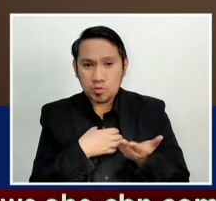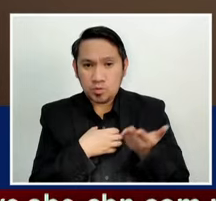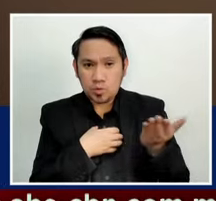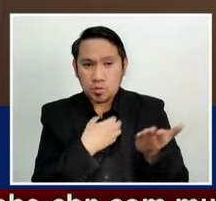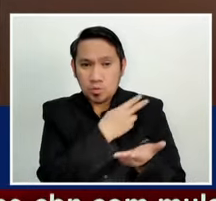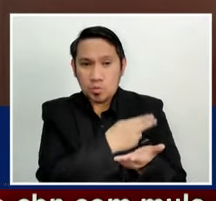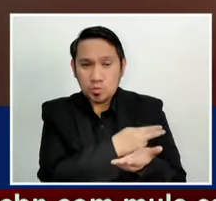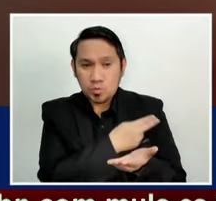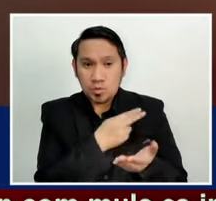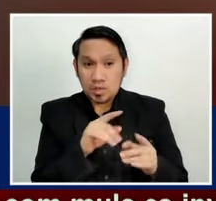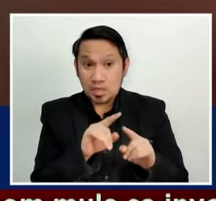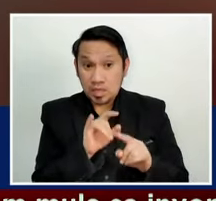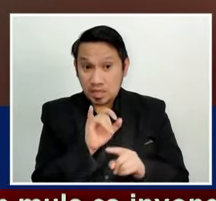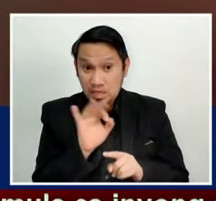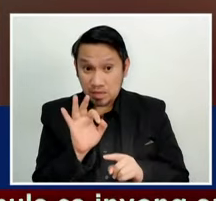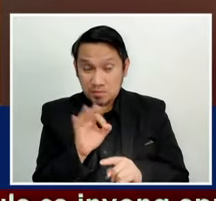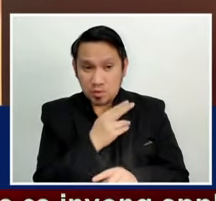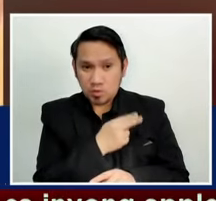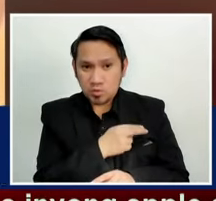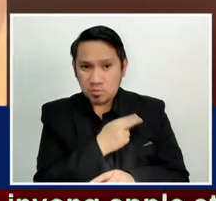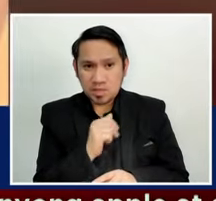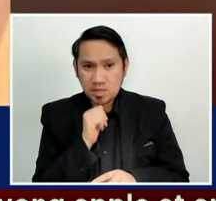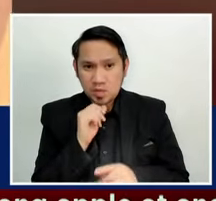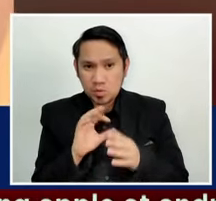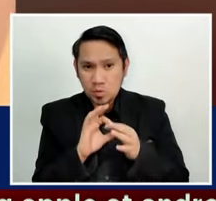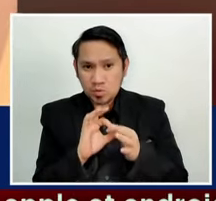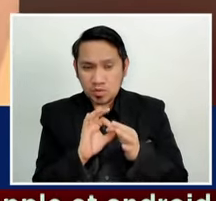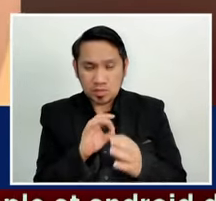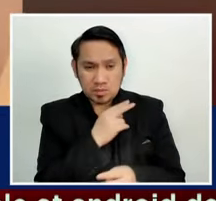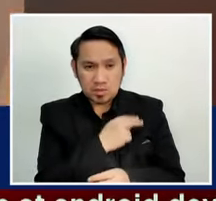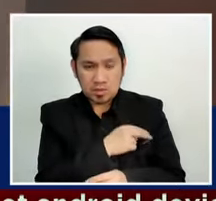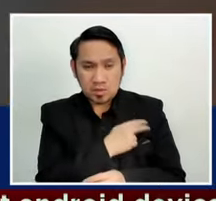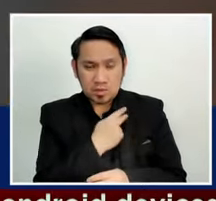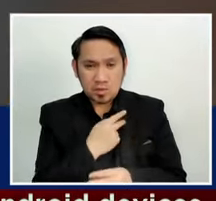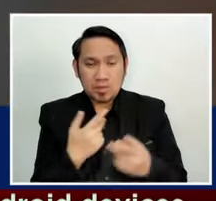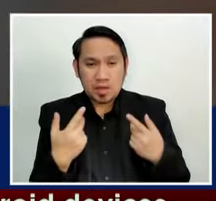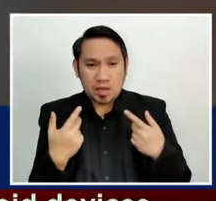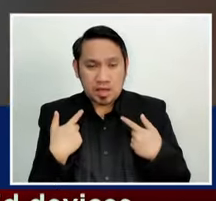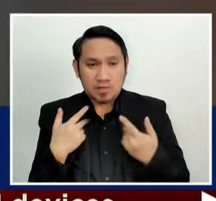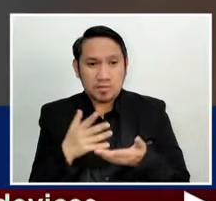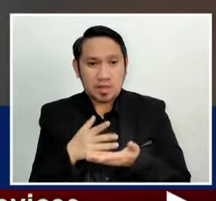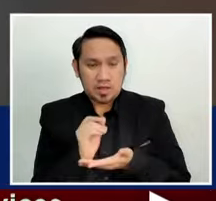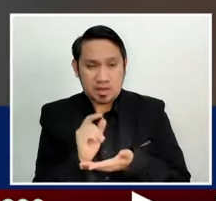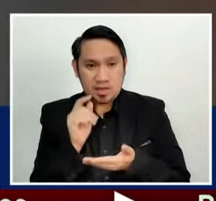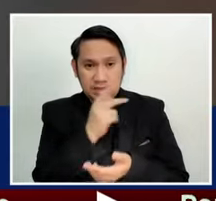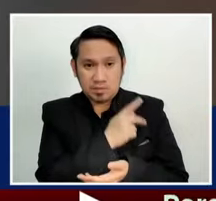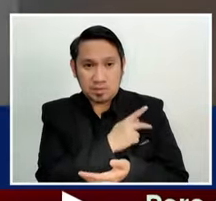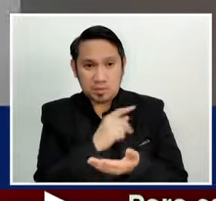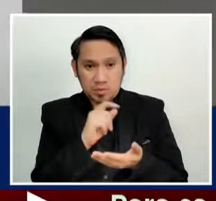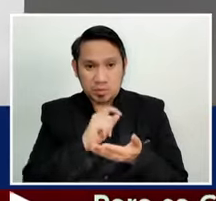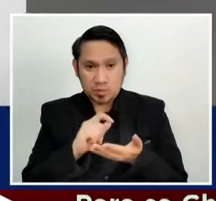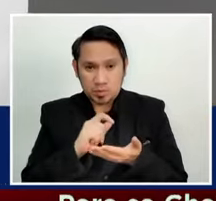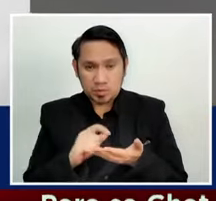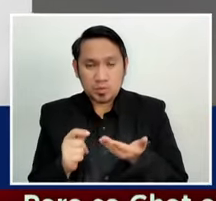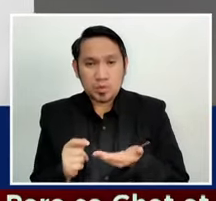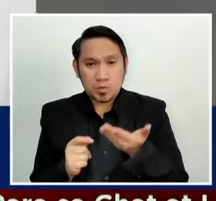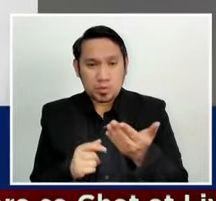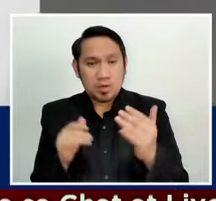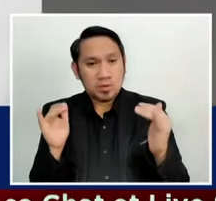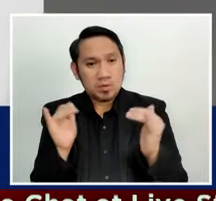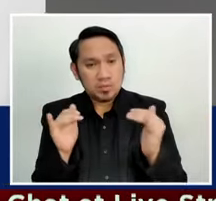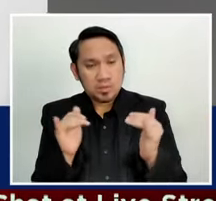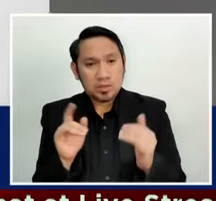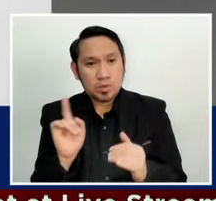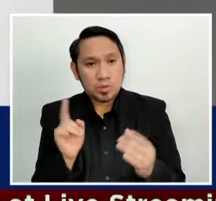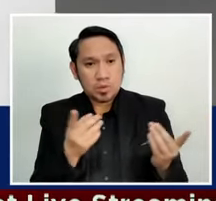hindi nakikipag-ugnayan ng ospital sa pasyente, may karapatan ng pasyente na sumulat at makipagpulong sa pamunuan nito kung ano dapat ang